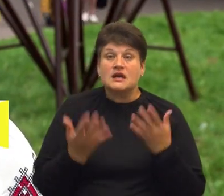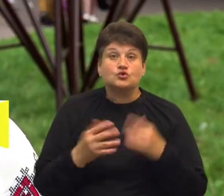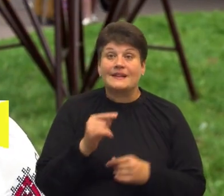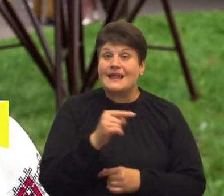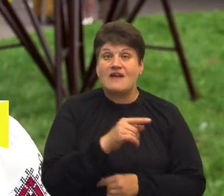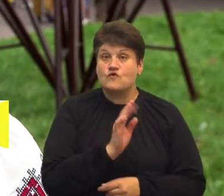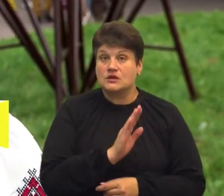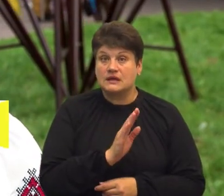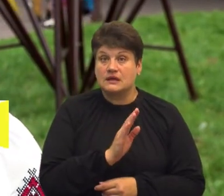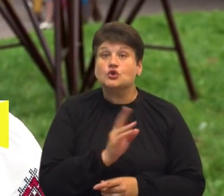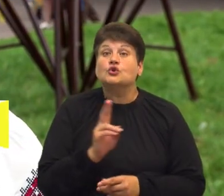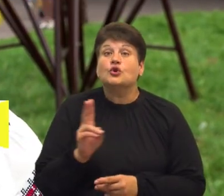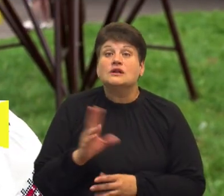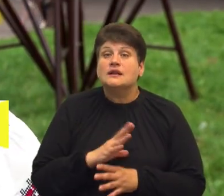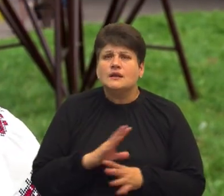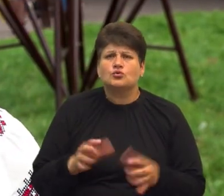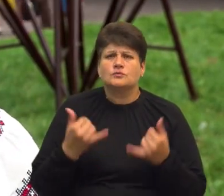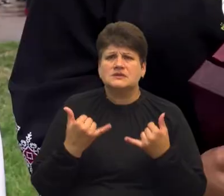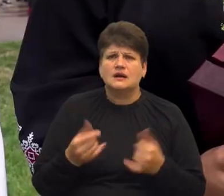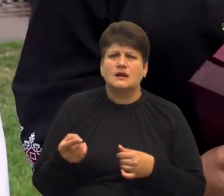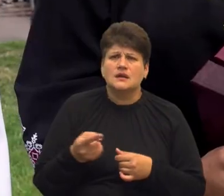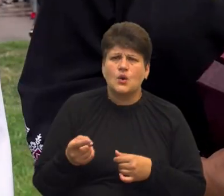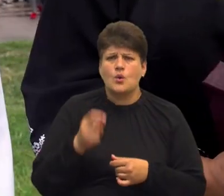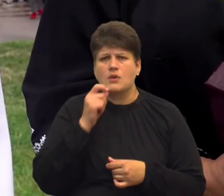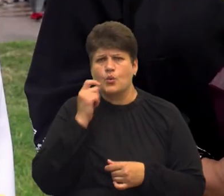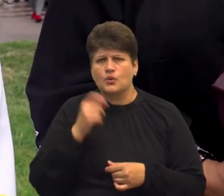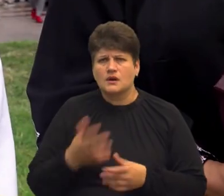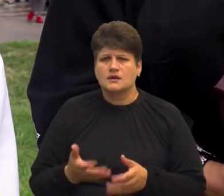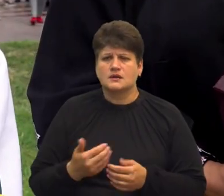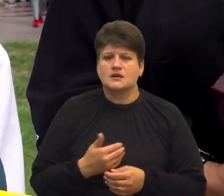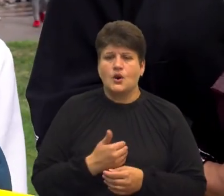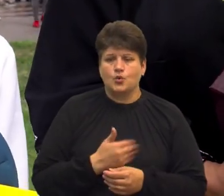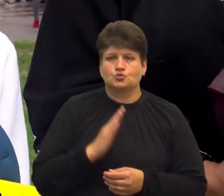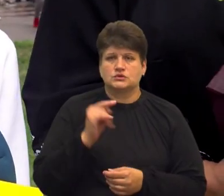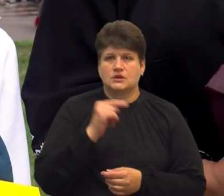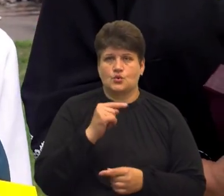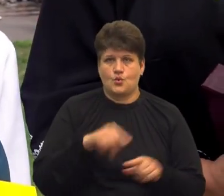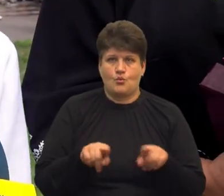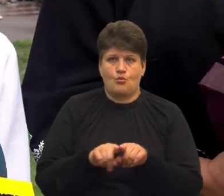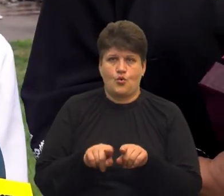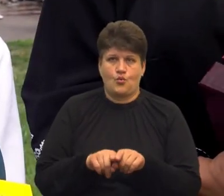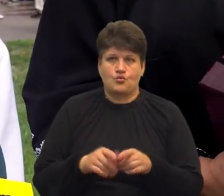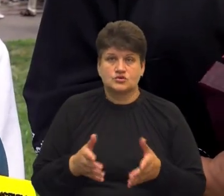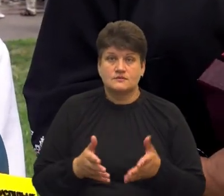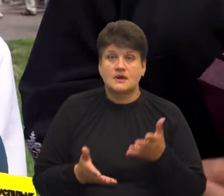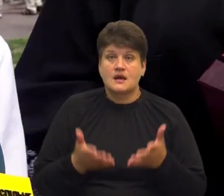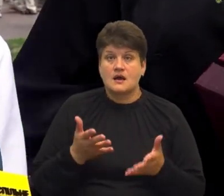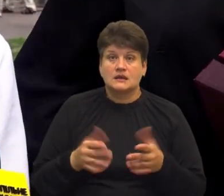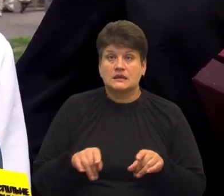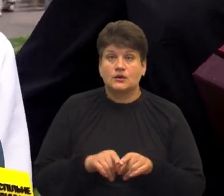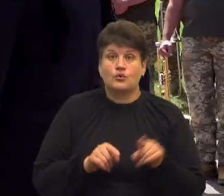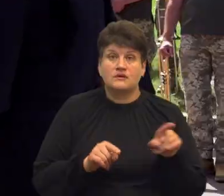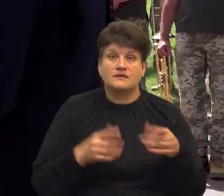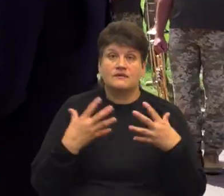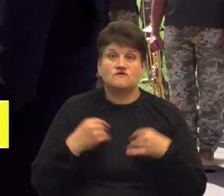тебе зараз не було Діти Тернополя і Україну Я хочу бути на нього схожим Але такого як він